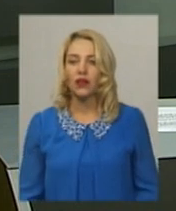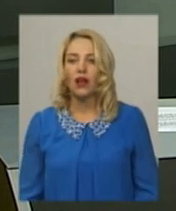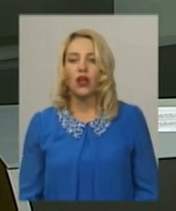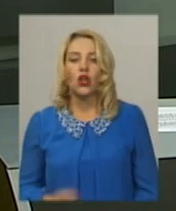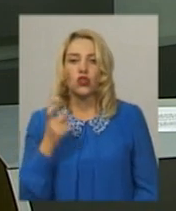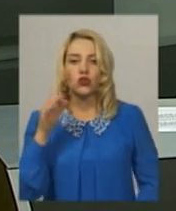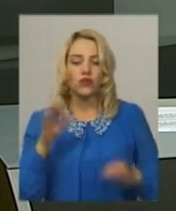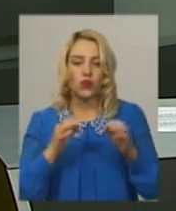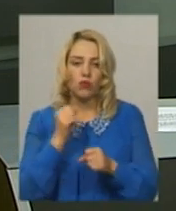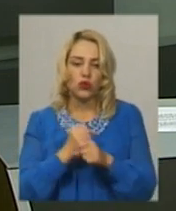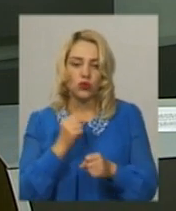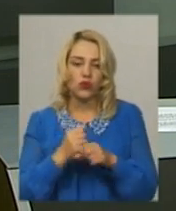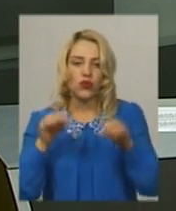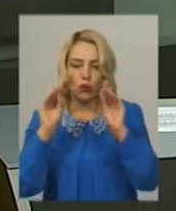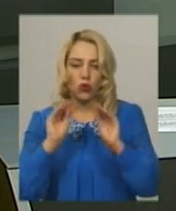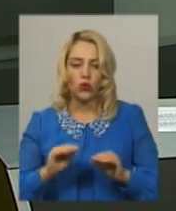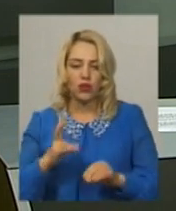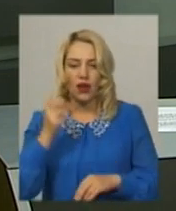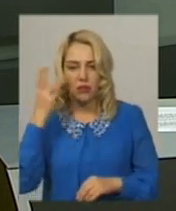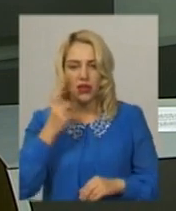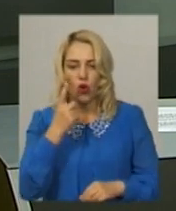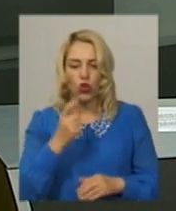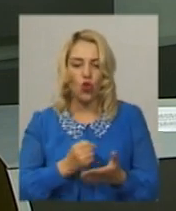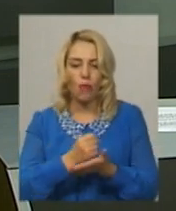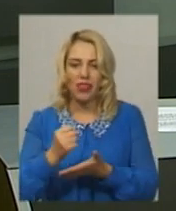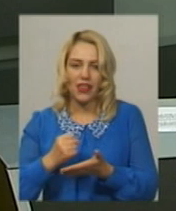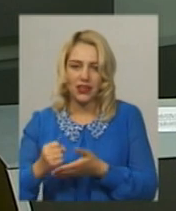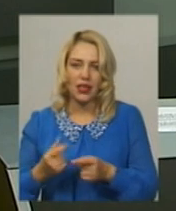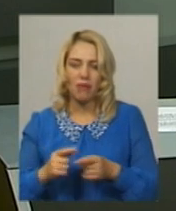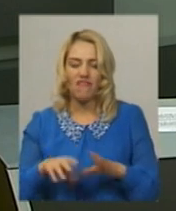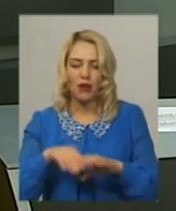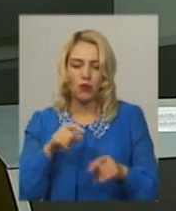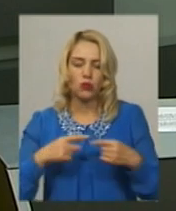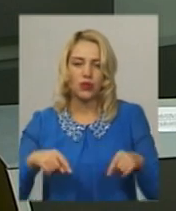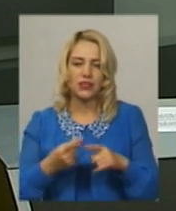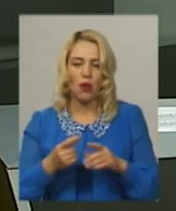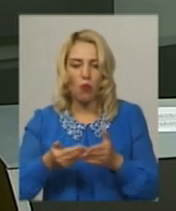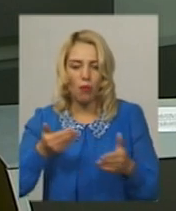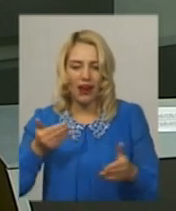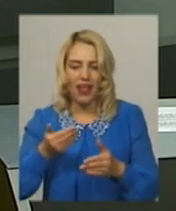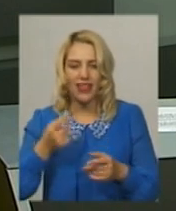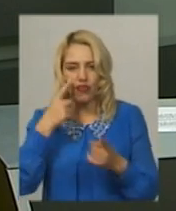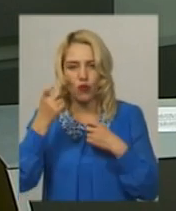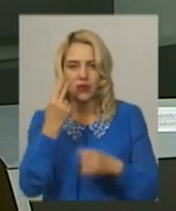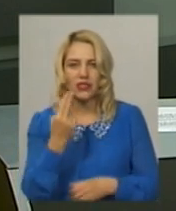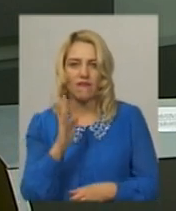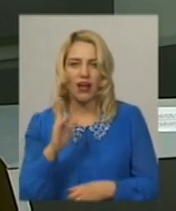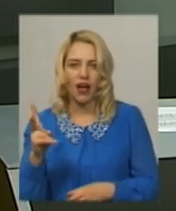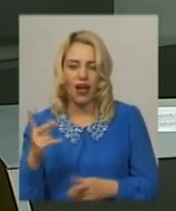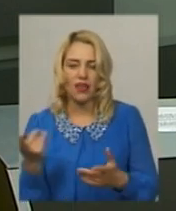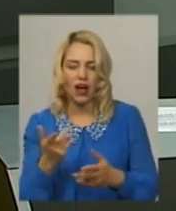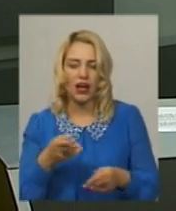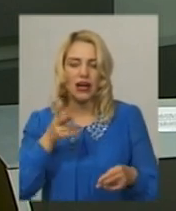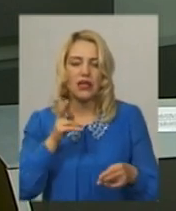100% опрацьовано протоколів на Хмельниччині за одномандатними виборчими округами. Це попередня інформація ЦВК, яка завершила опрацювання